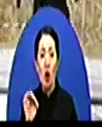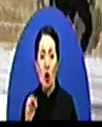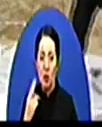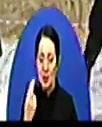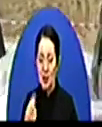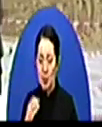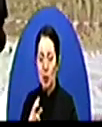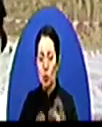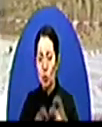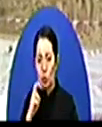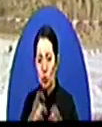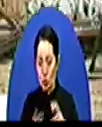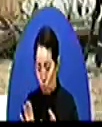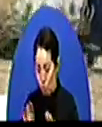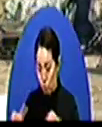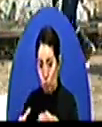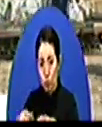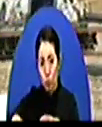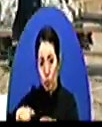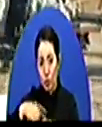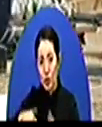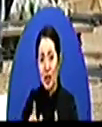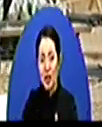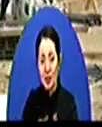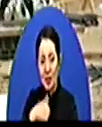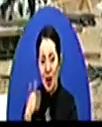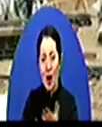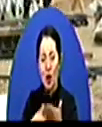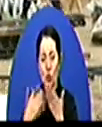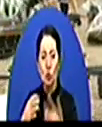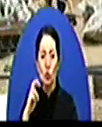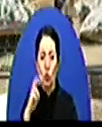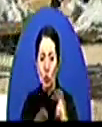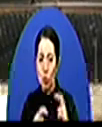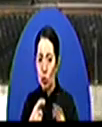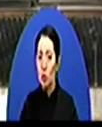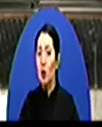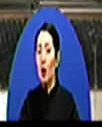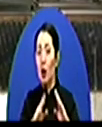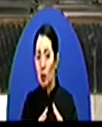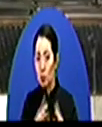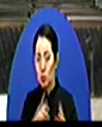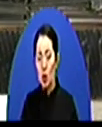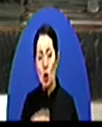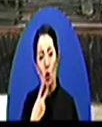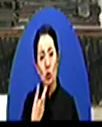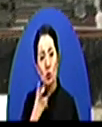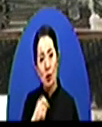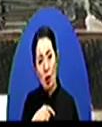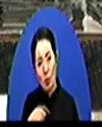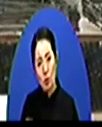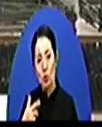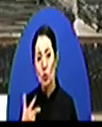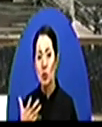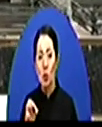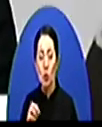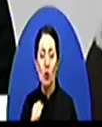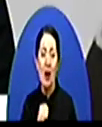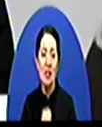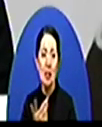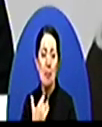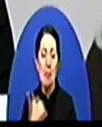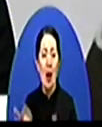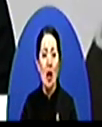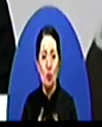цемент үйлдвэрлэж бүсийнхээ хэрэгцээг бүрэн хангах юм. Үйлдвэр баригдсанаар 250-аас 350 хүн байнгын ажлын байртай болох юм.